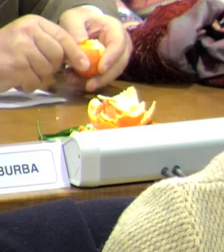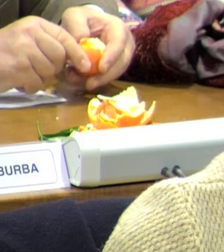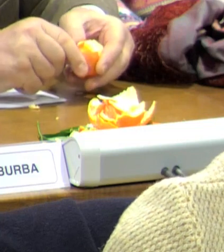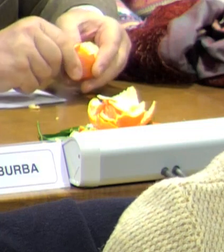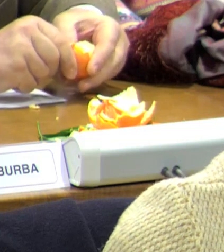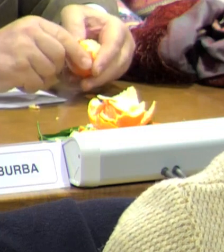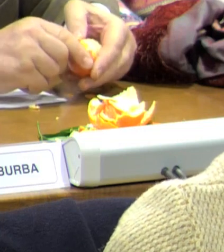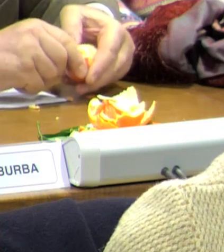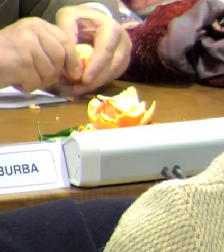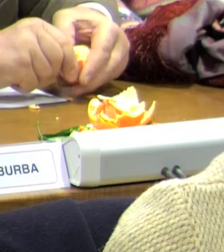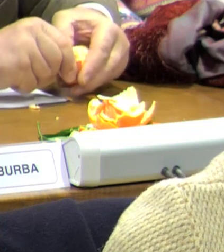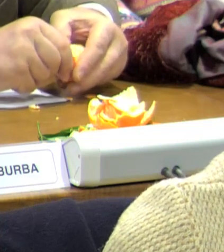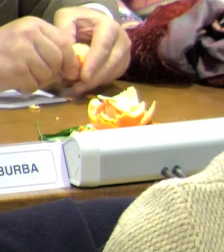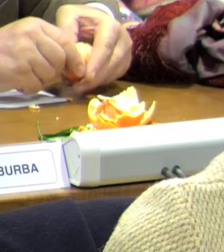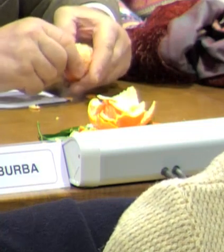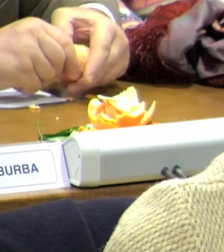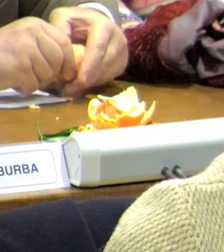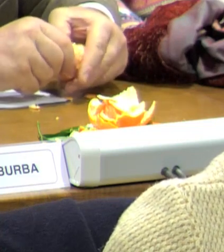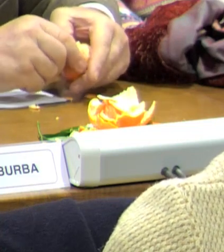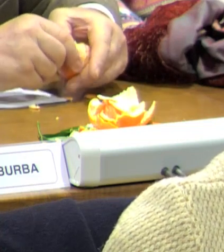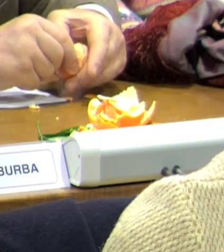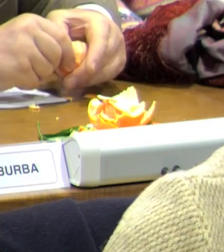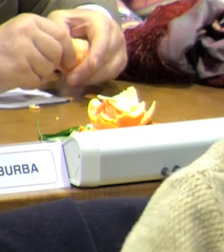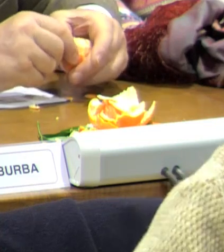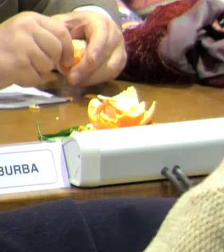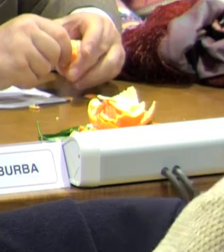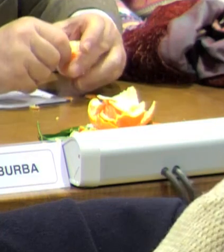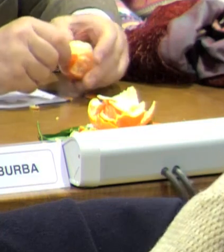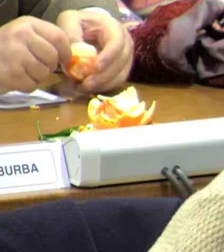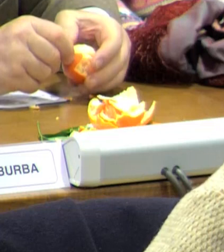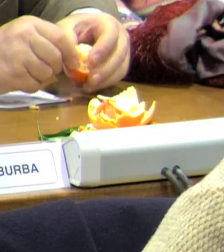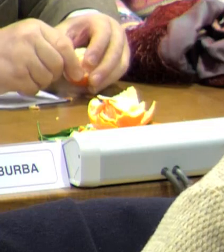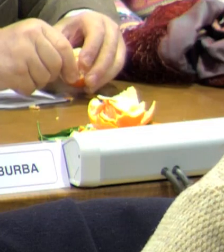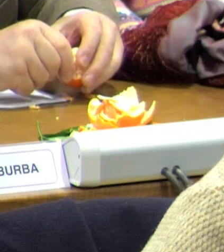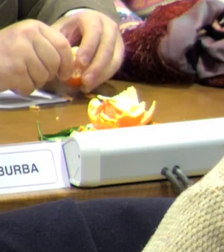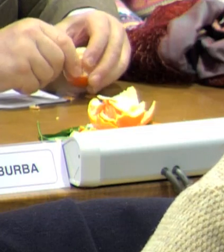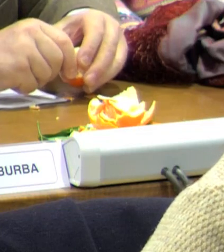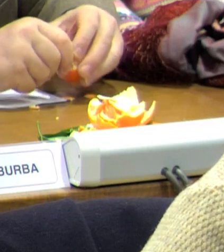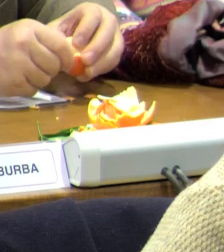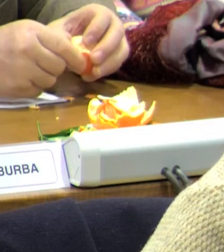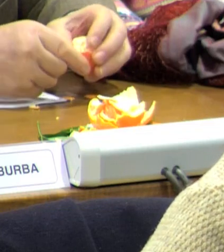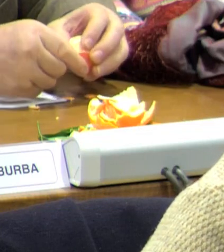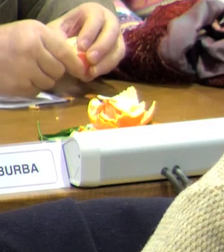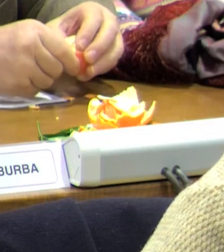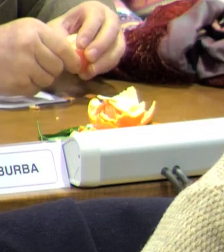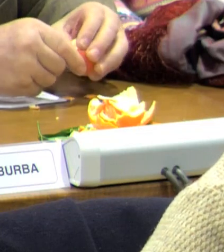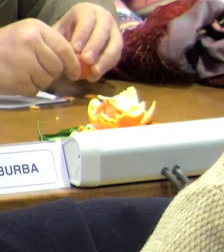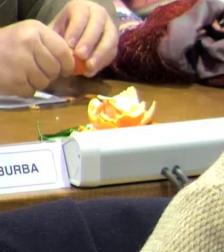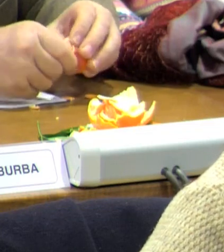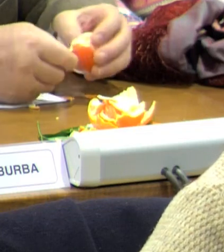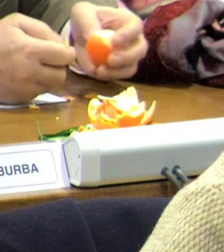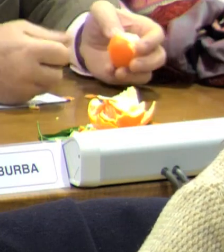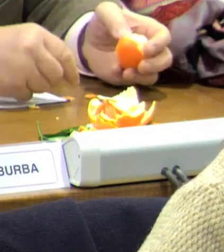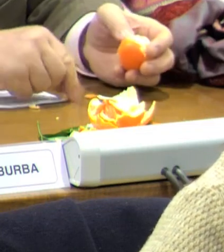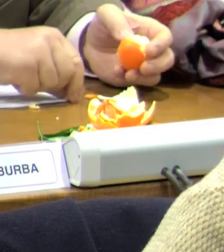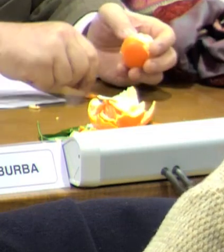optimiser ses contraintes représente également un coût ainsi le projet de réfection de la place victor hugo permettra la livraison d'un